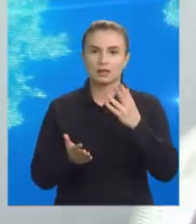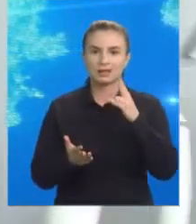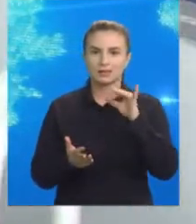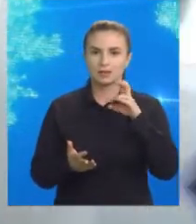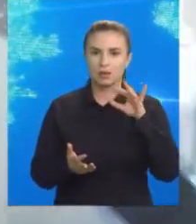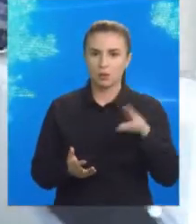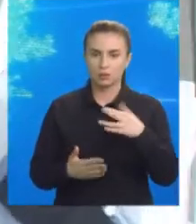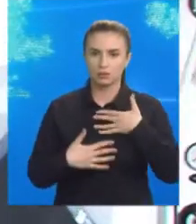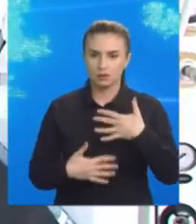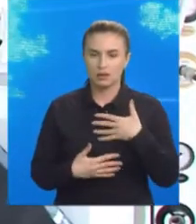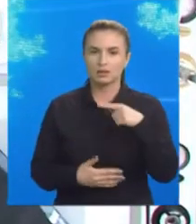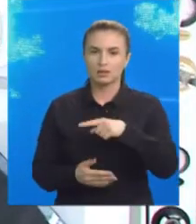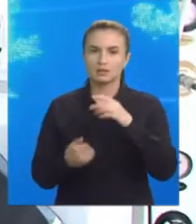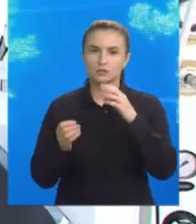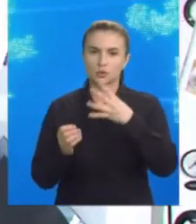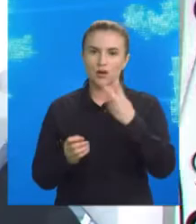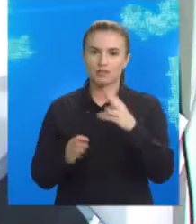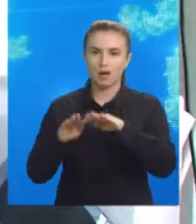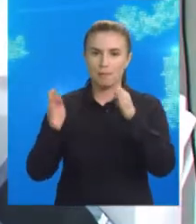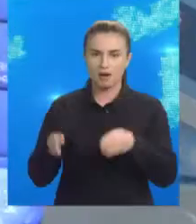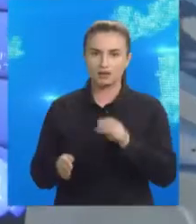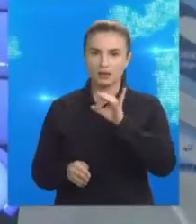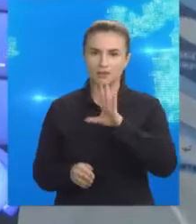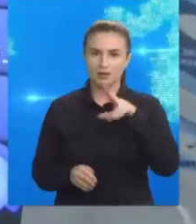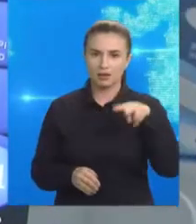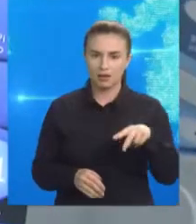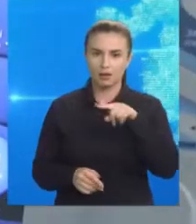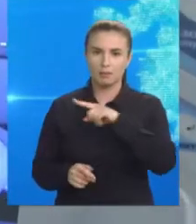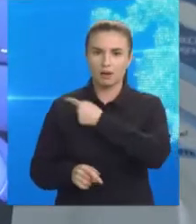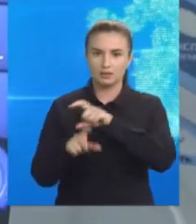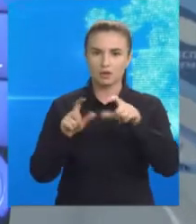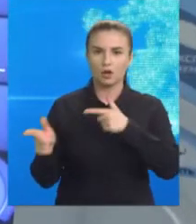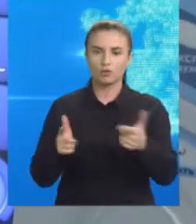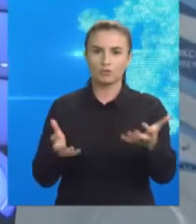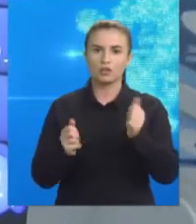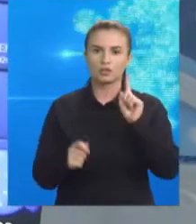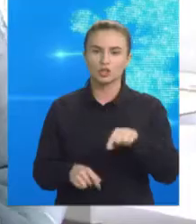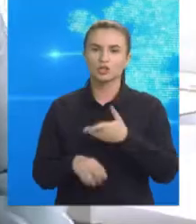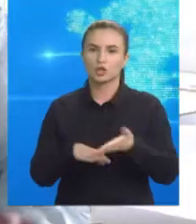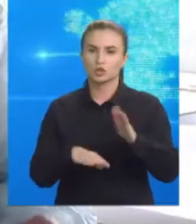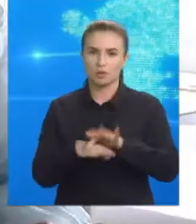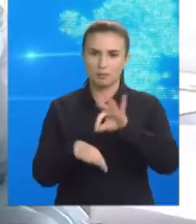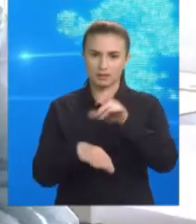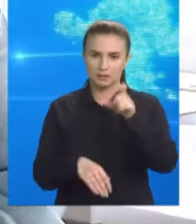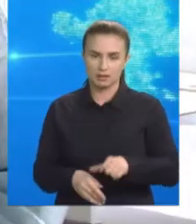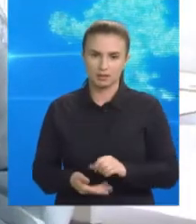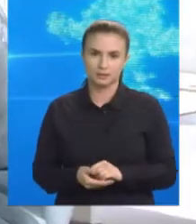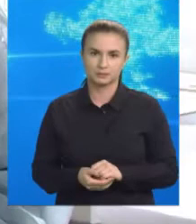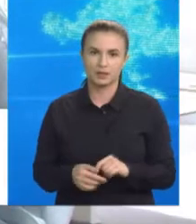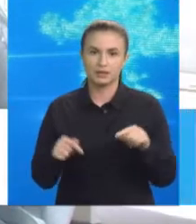здесь 42 аппарата искусственной вентиляции легких. Больница готова принимать даже самых тяжелых пациентов. Здесь, да,